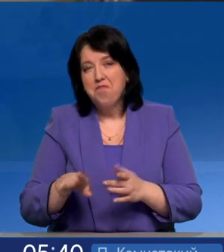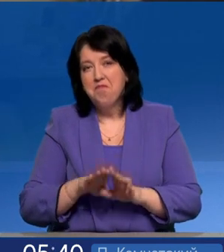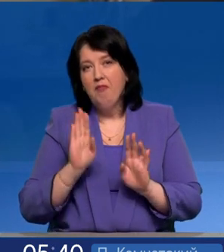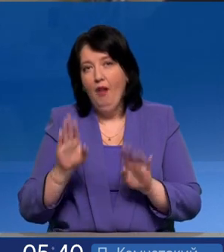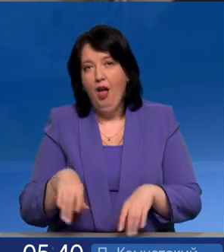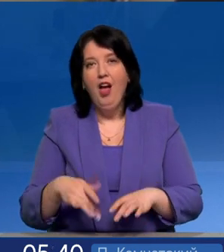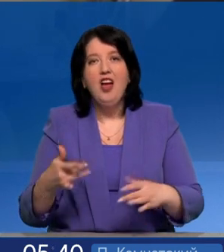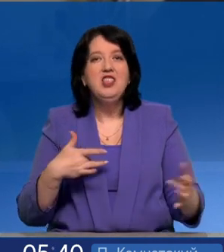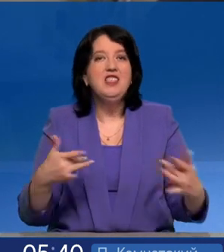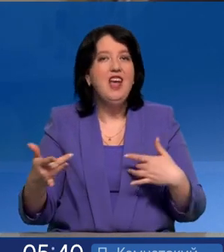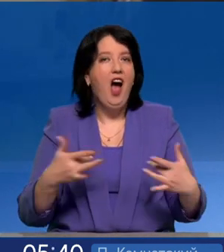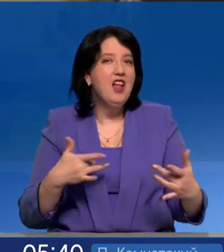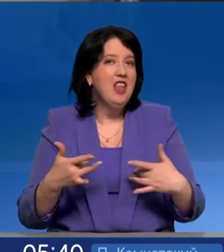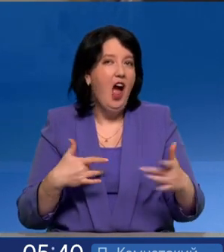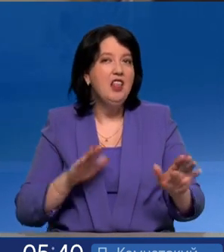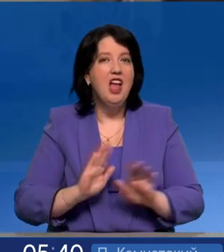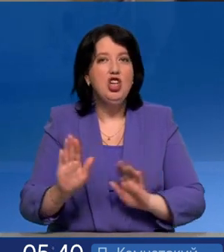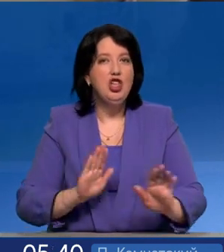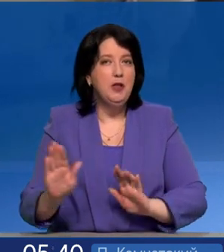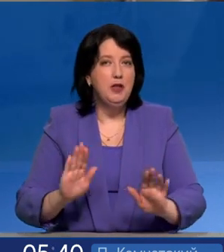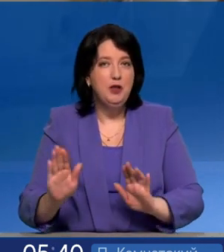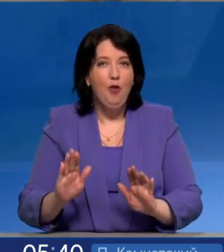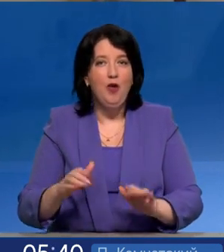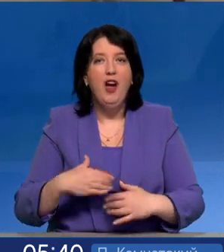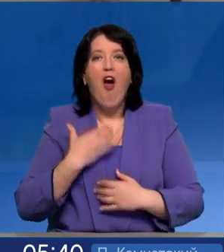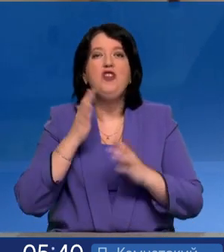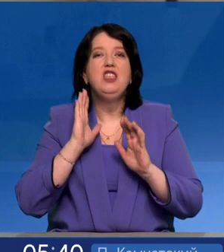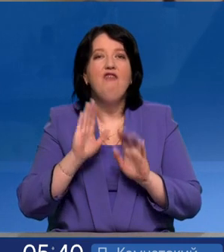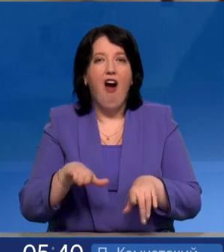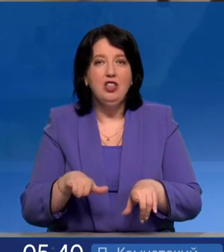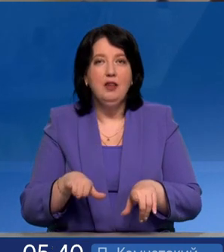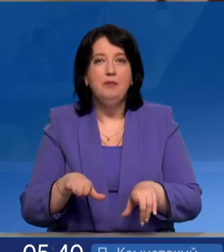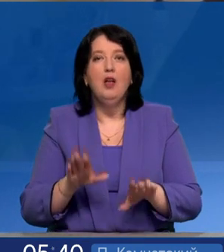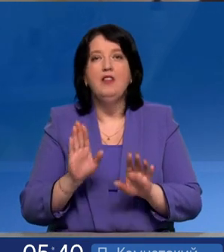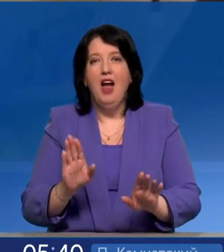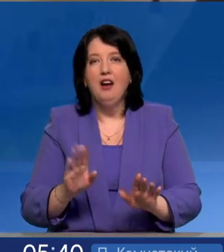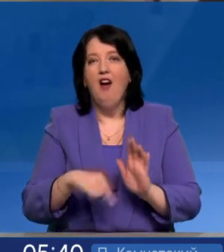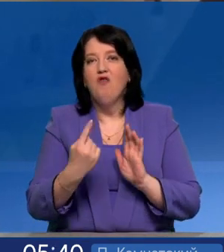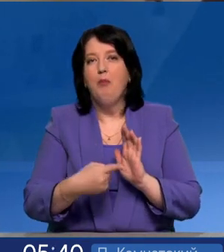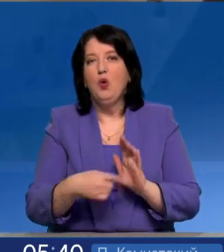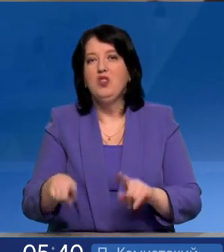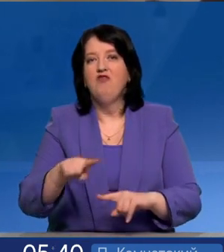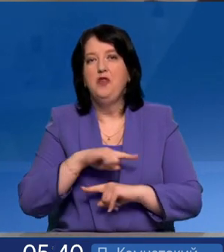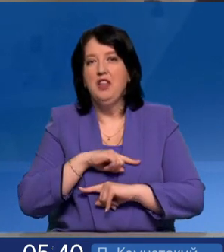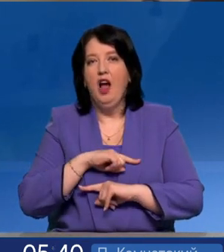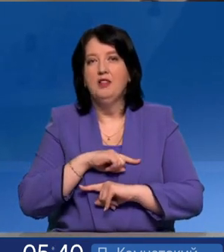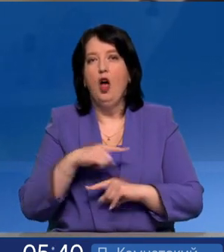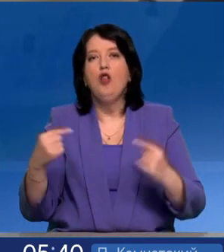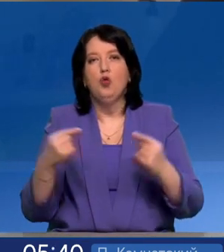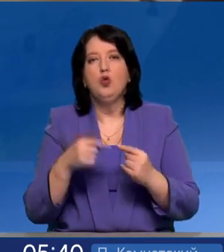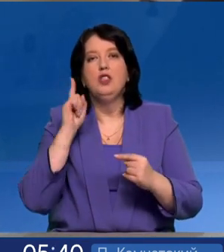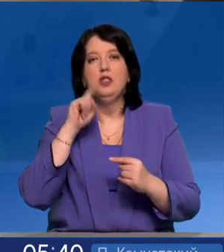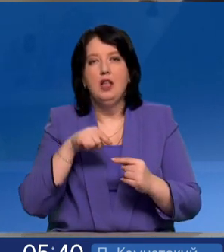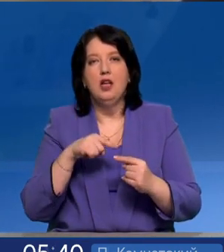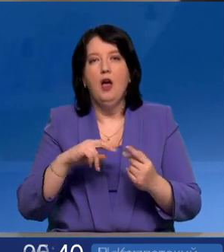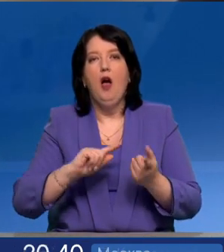Театральным режиссером, неважно, сейчас где-то перевернулся Богомолов. Так, финал. Ты это знаешь точно. Переведи на английский